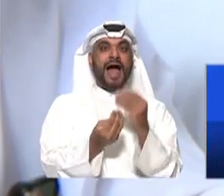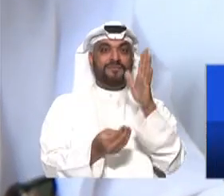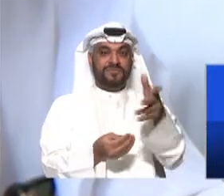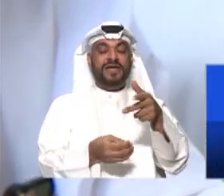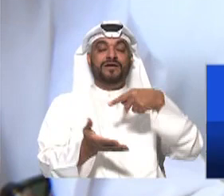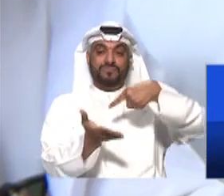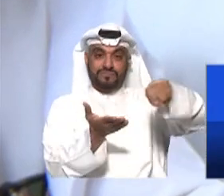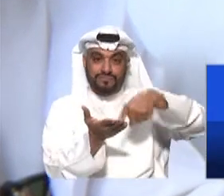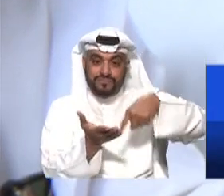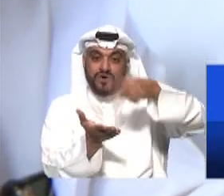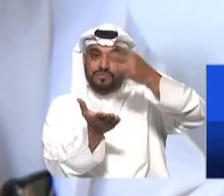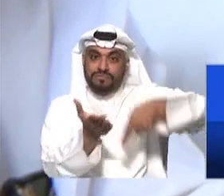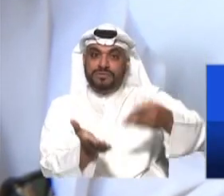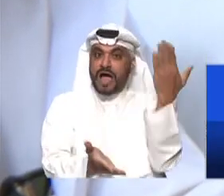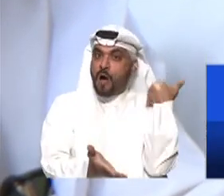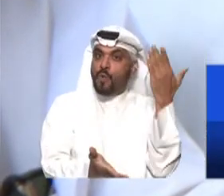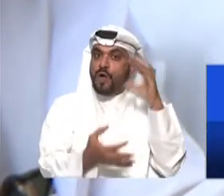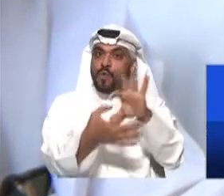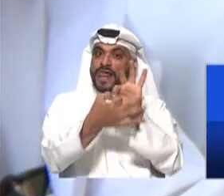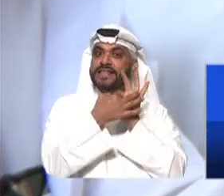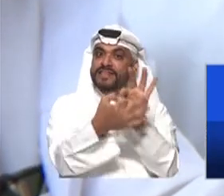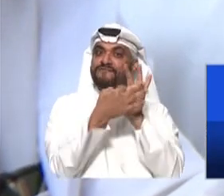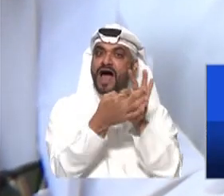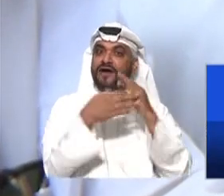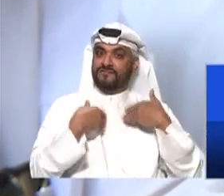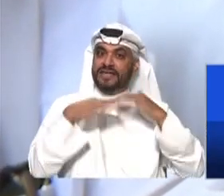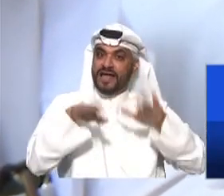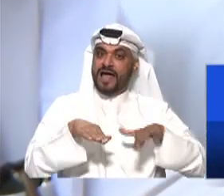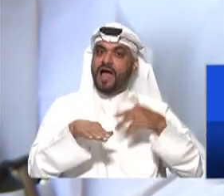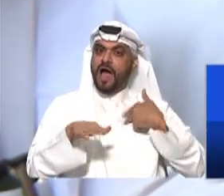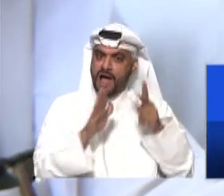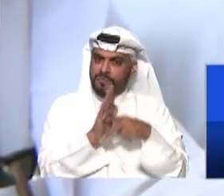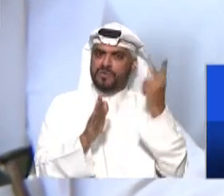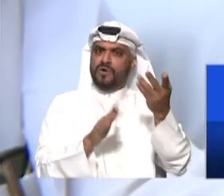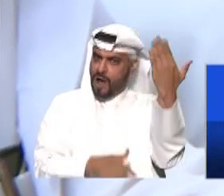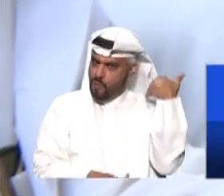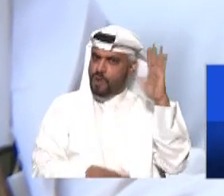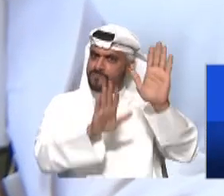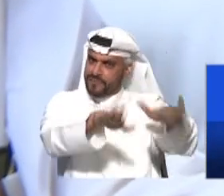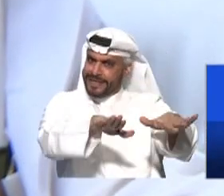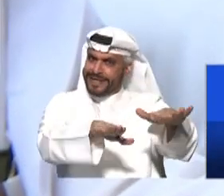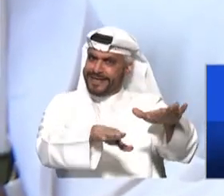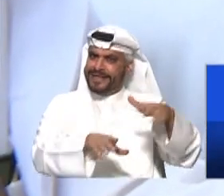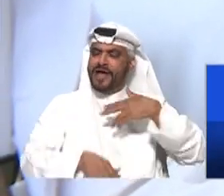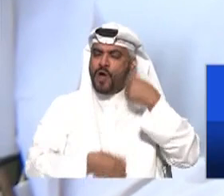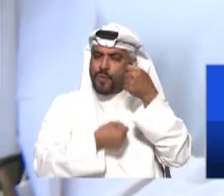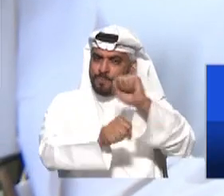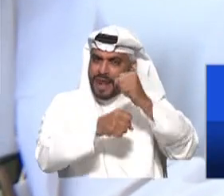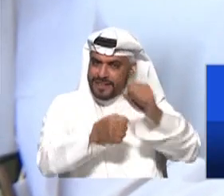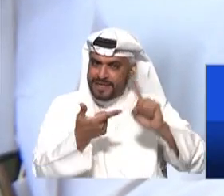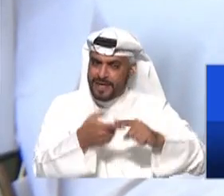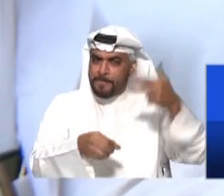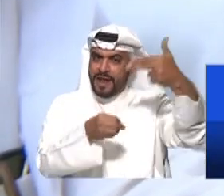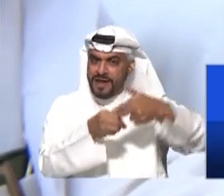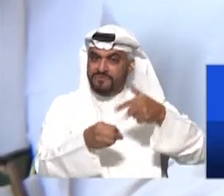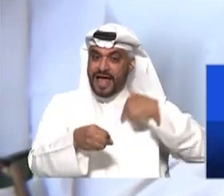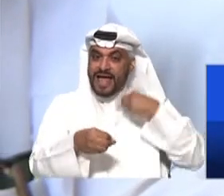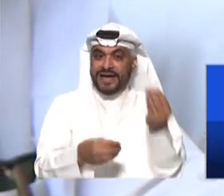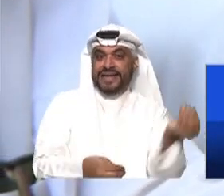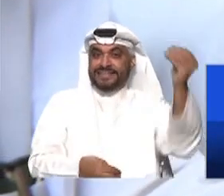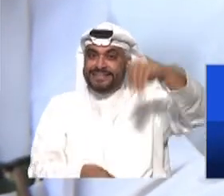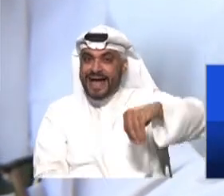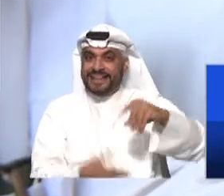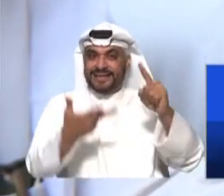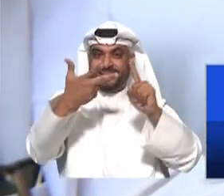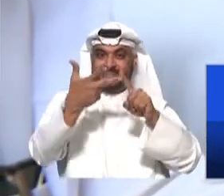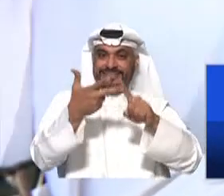تم توقيعها قبل وزارة النفط، اليوم احنا مكملين لهذه المعادلة اللي هي معادلة التعاون المباشر بين الجهات